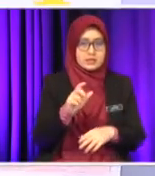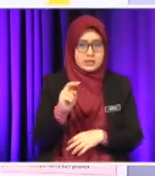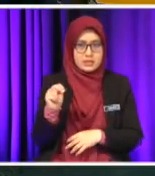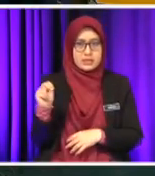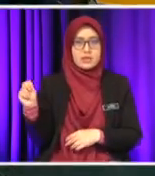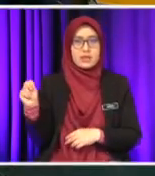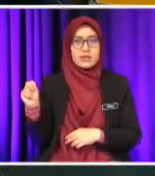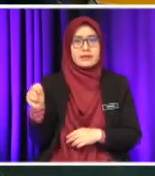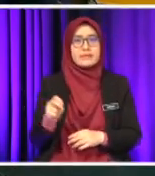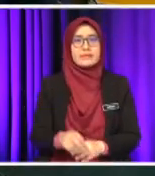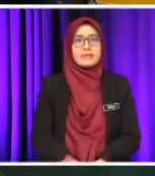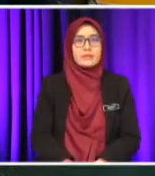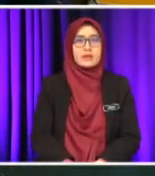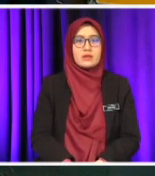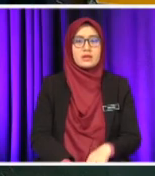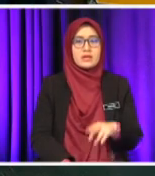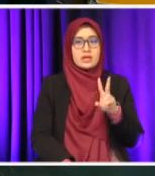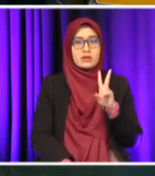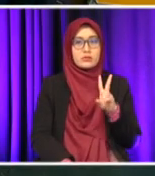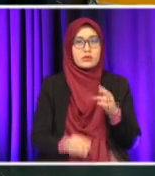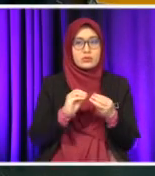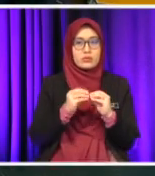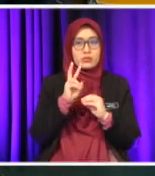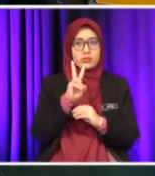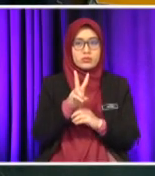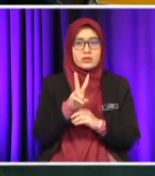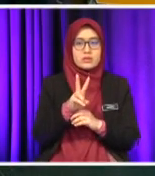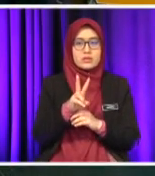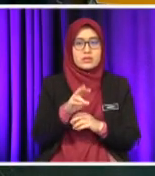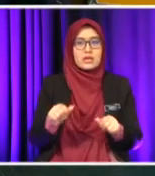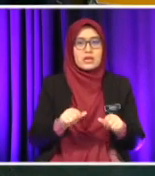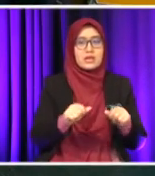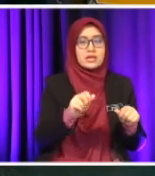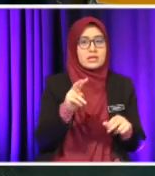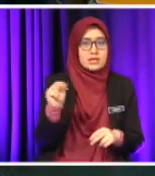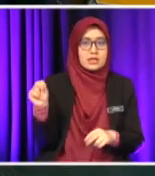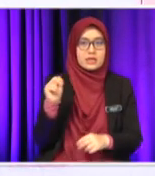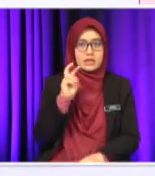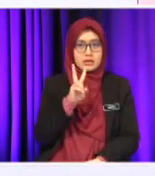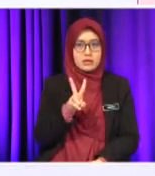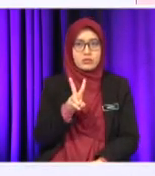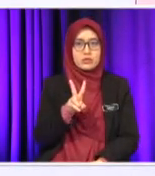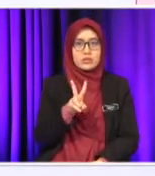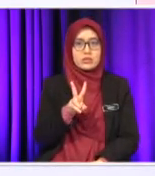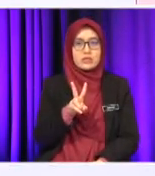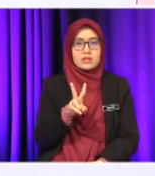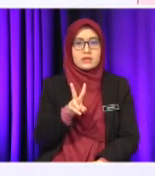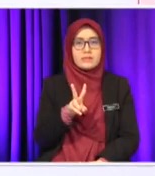gudang jadi saya pasti Carta aliran yang seterusnya daripada pengeluaran